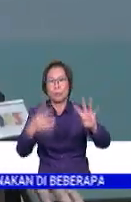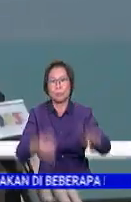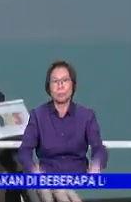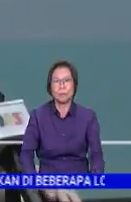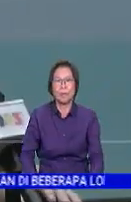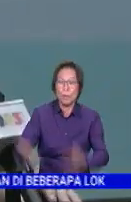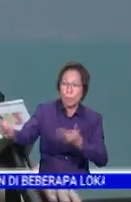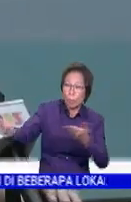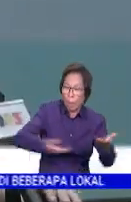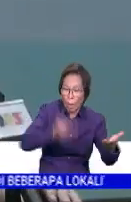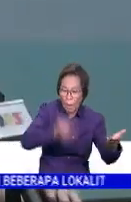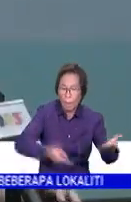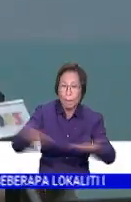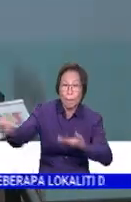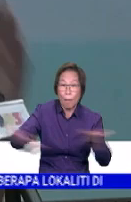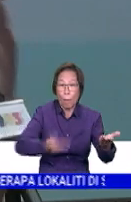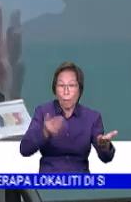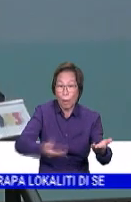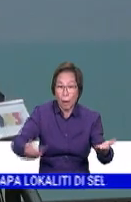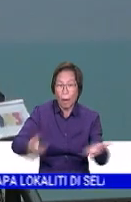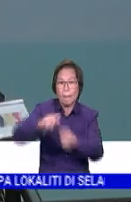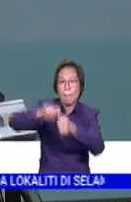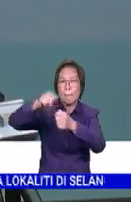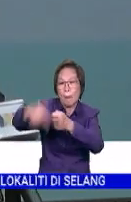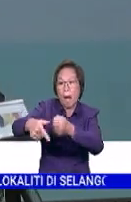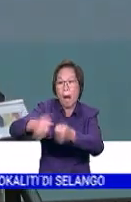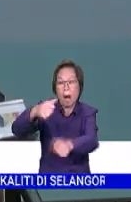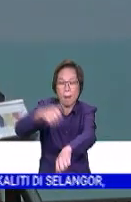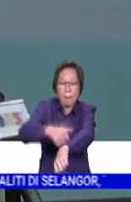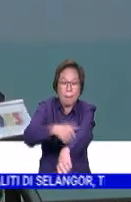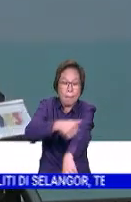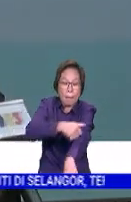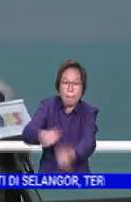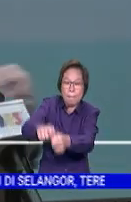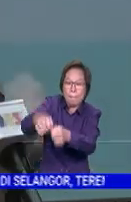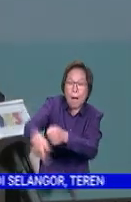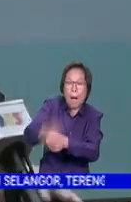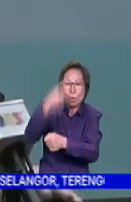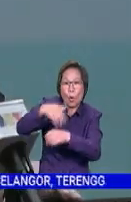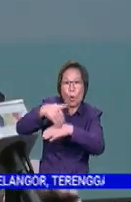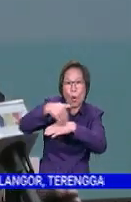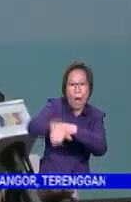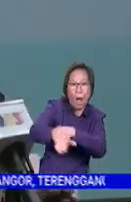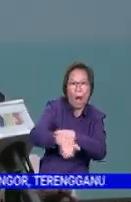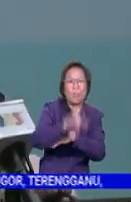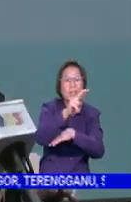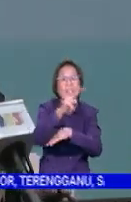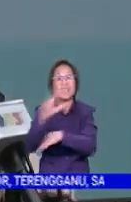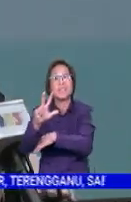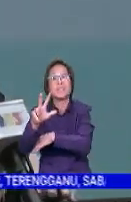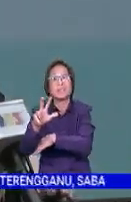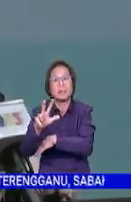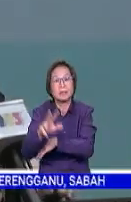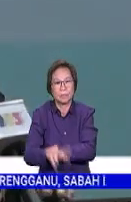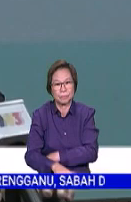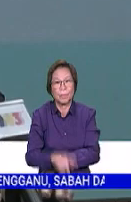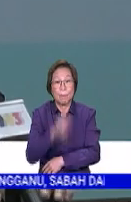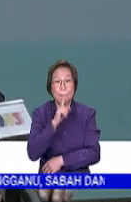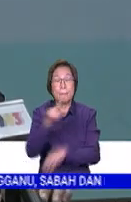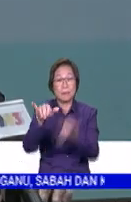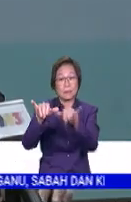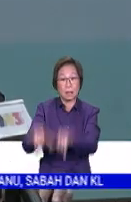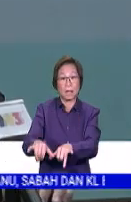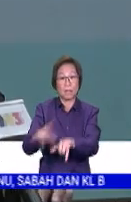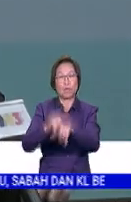dia bawa barang tu dan bayar upah untuk hantarkan kepada B3 yang memang duduk